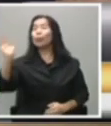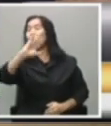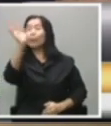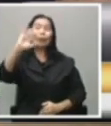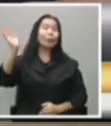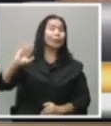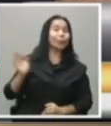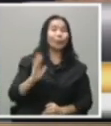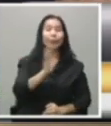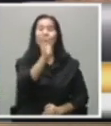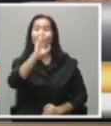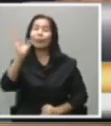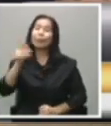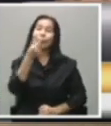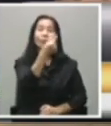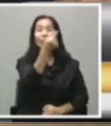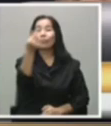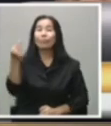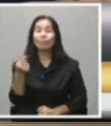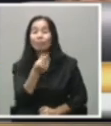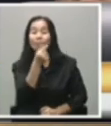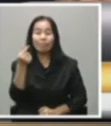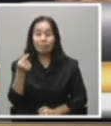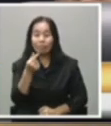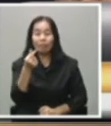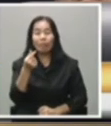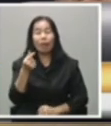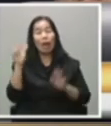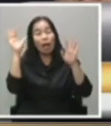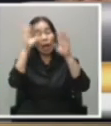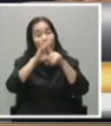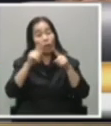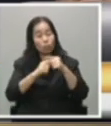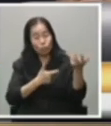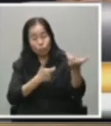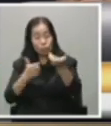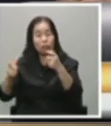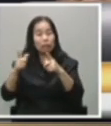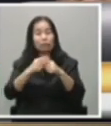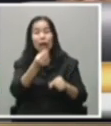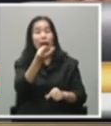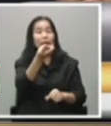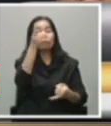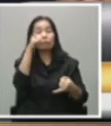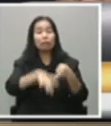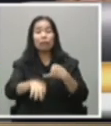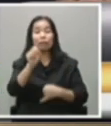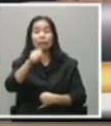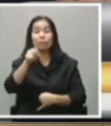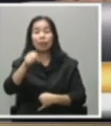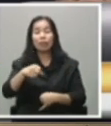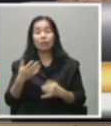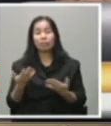มือสัญลักษณ์มินิฮัทราวกับว่าเรื่องดังกล่าวนี่เป็นเรื่องเล็กน้อยไม่มีอะไรเกิดขึ้น